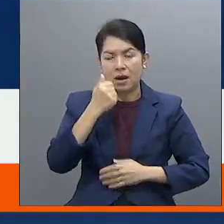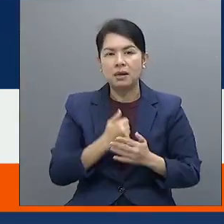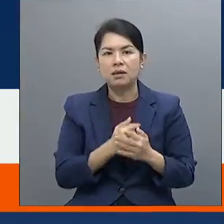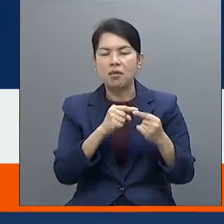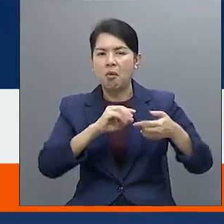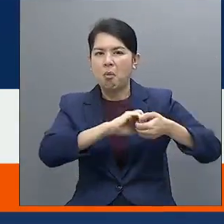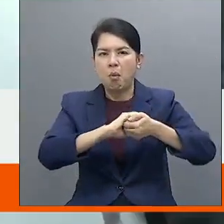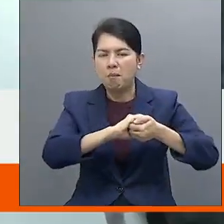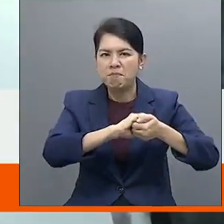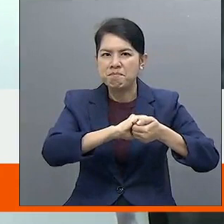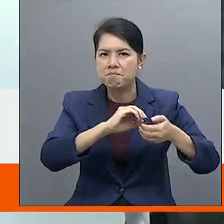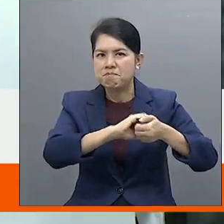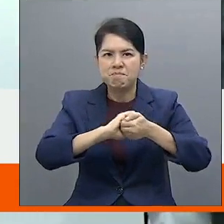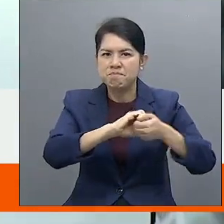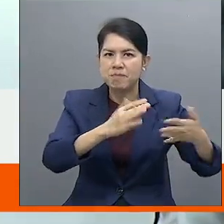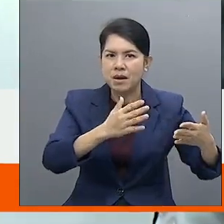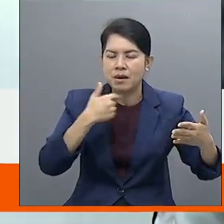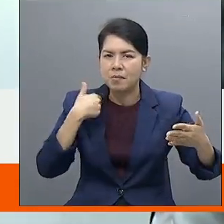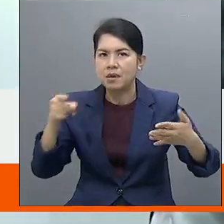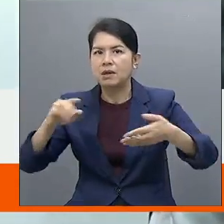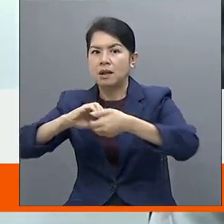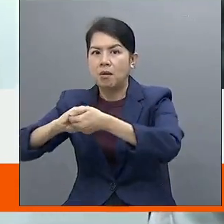ไกลและอยากจะไปจับมือกับอีกฝั่งนึง